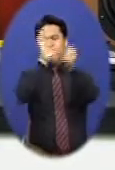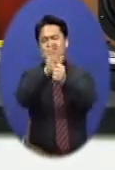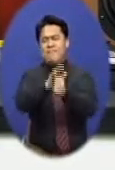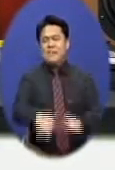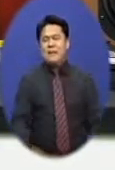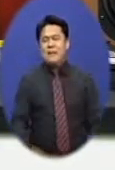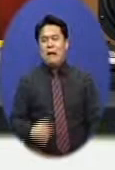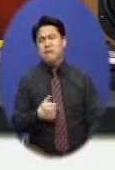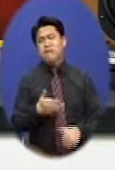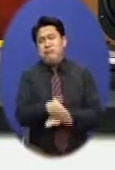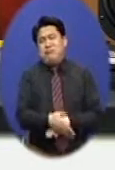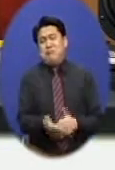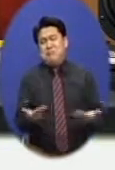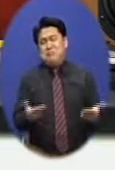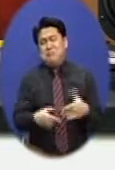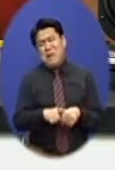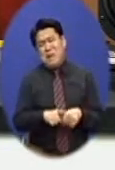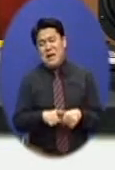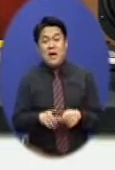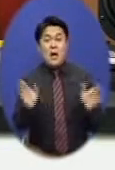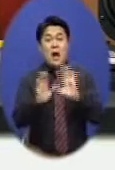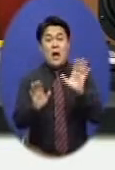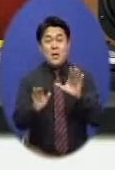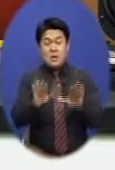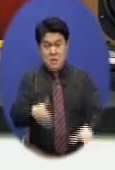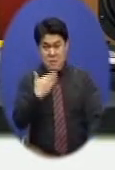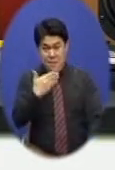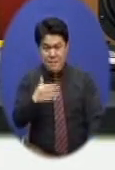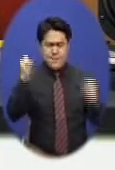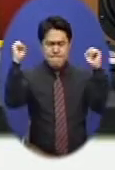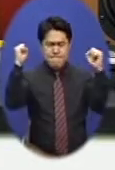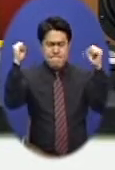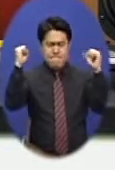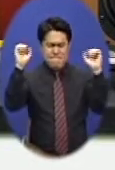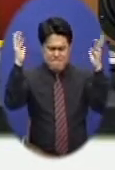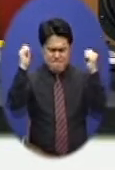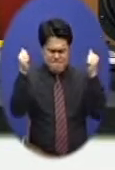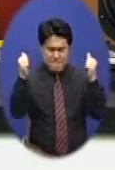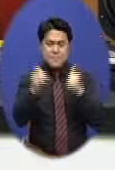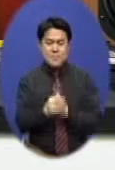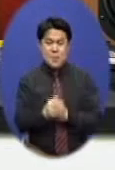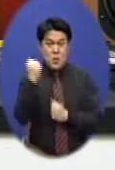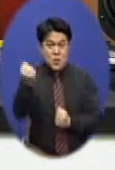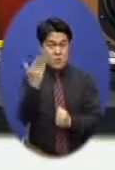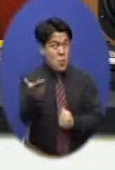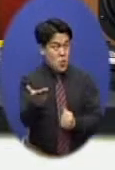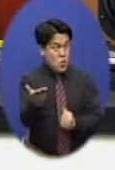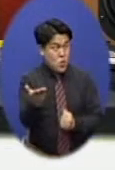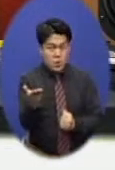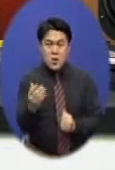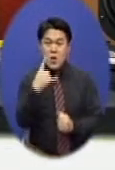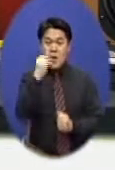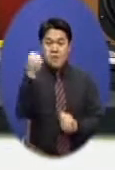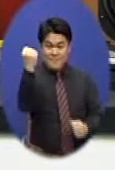그래요. 너무 응원. 늦었네요. 야, 아니요, 어머니 늦지 않았어요. 아싸. 네. 우리 어머니 오늘 네. 노래 멋지게 하셔서 화이팅 응원해드릴 거예요. 월말까지. 자,